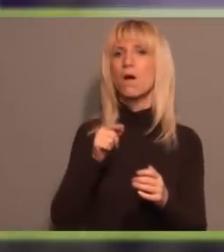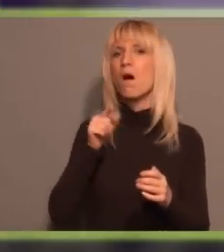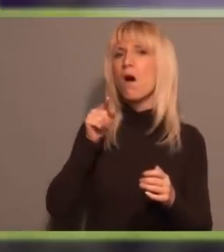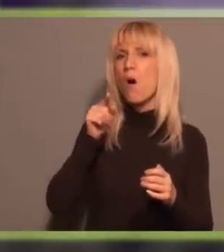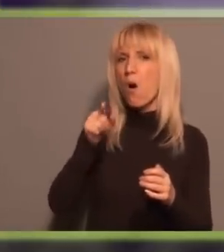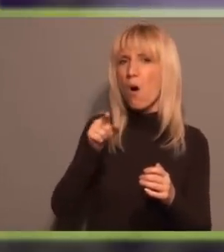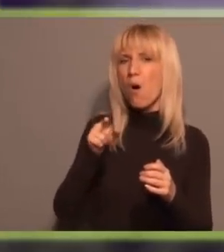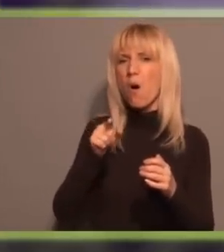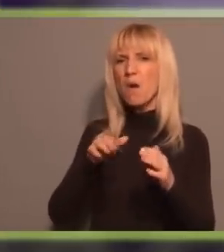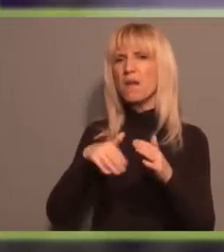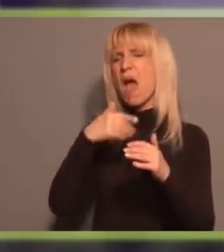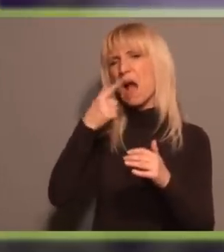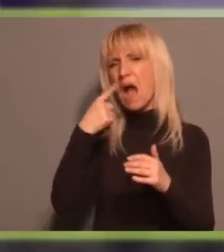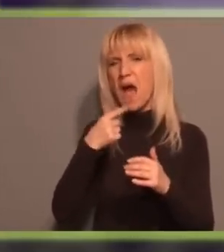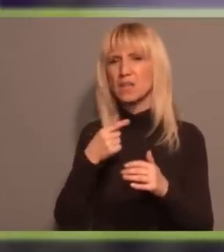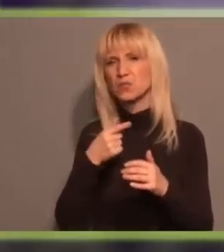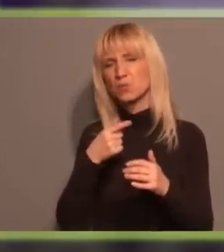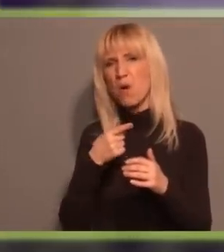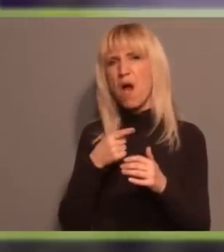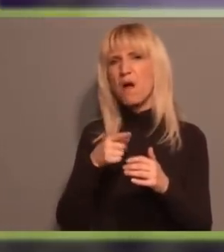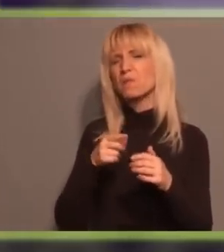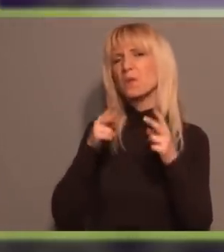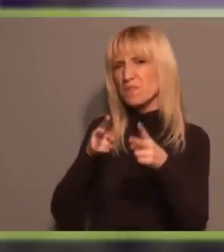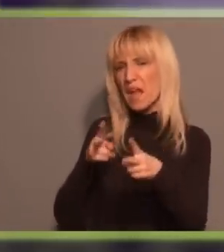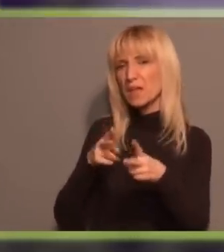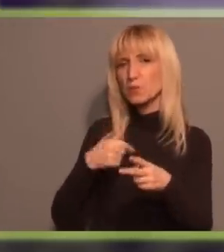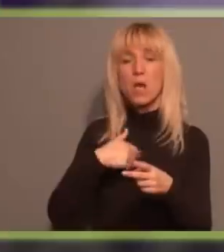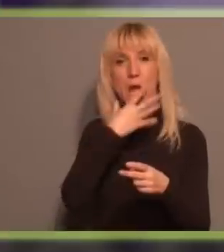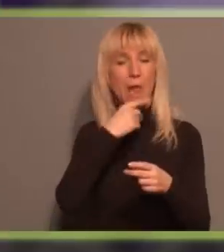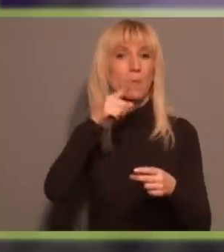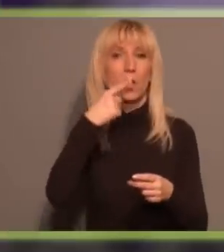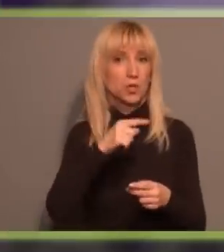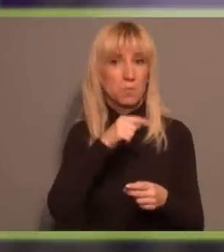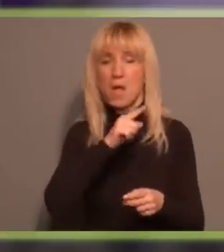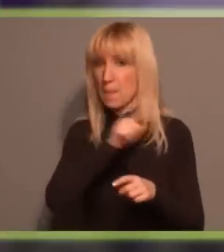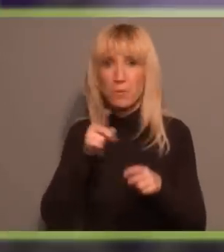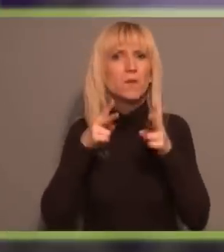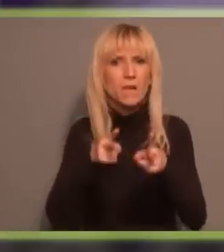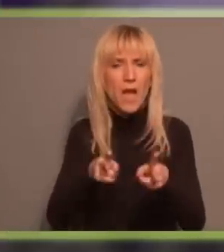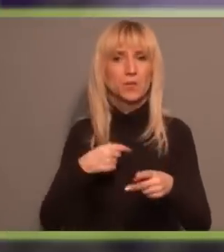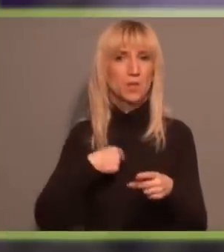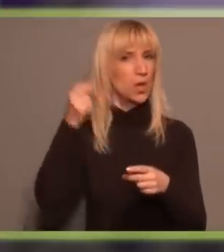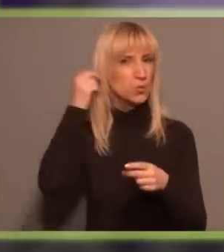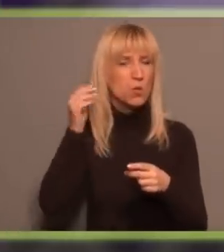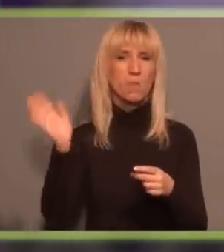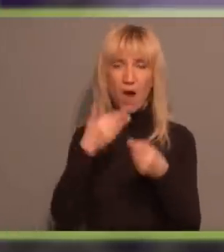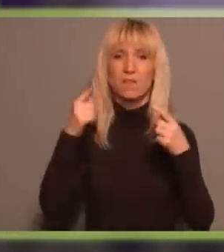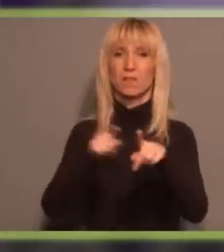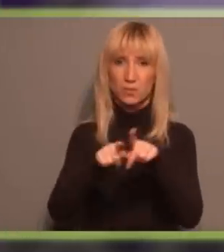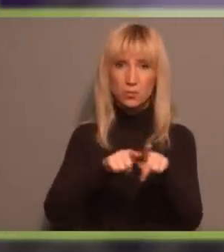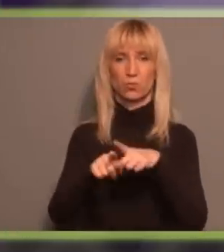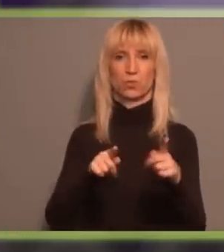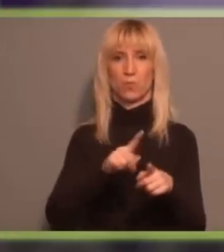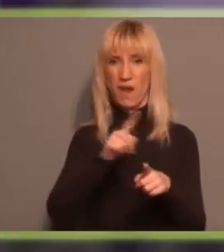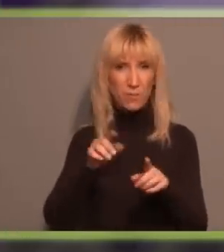vremena kad sam engleske pusti nemojte mene vređati kao ja čujem lepo pričam, ajmo da budemo drugačije, uvek bi htjeli